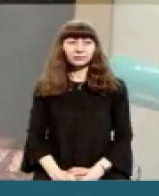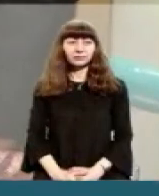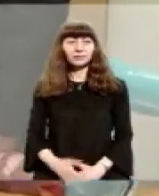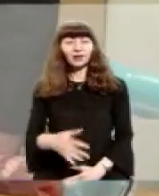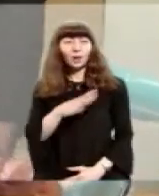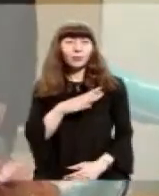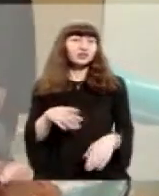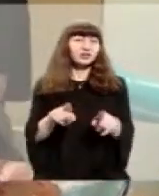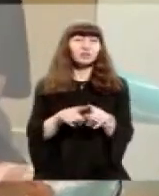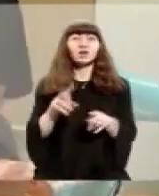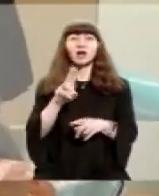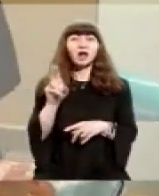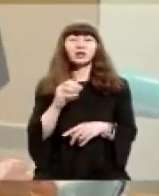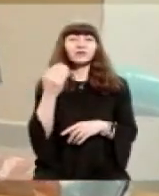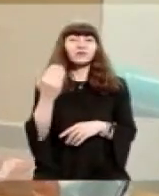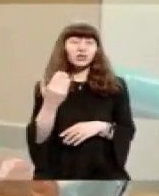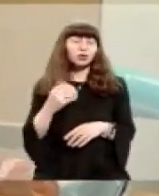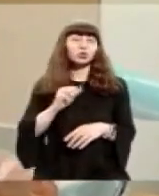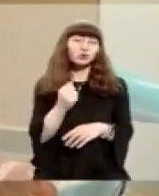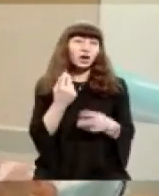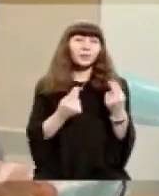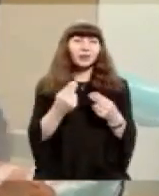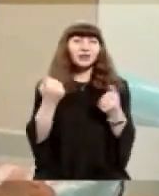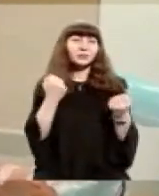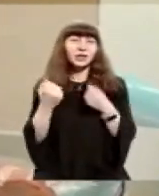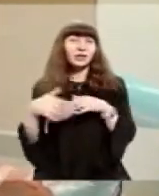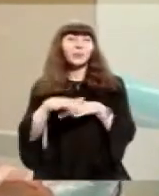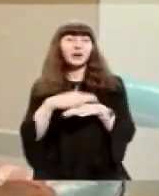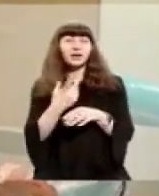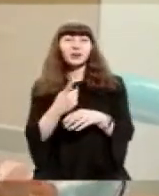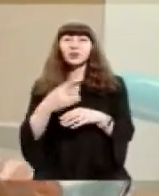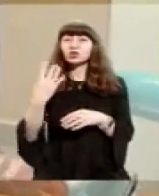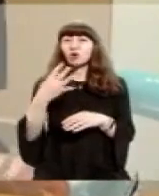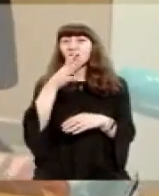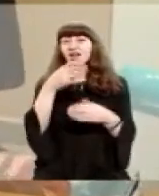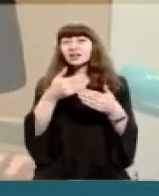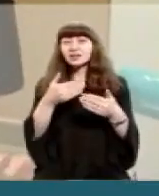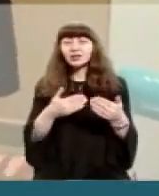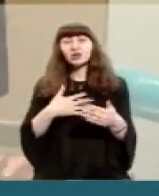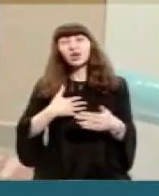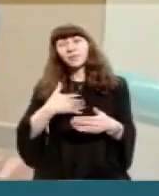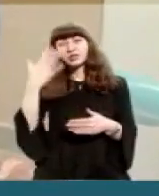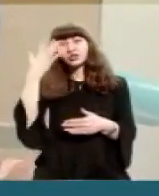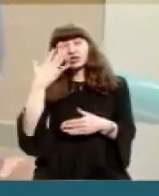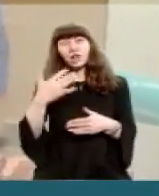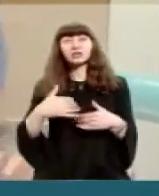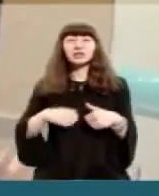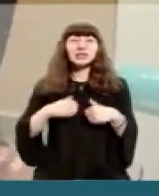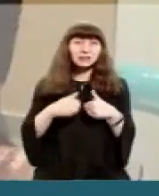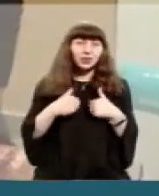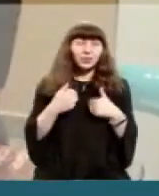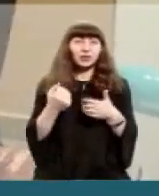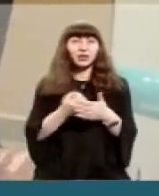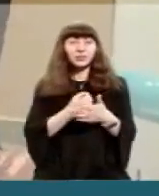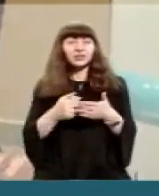Я был таким же, как вы, с друзьями играл на спортивной площадке. Это было 40 лет назад. Но я мечтал и стремился к поставленным